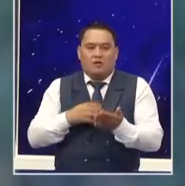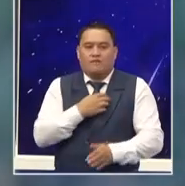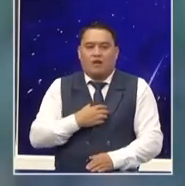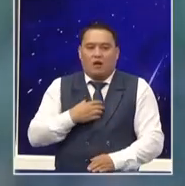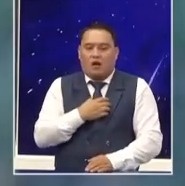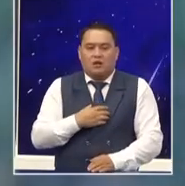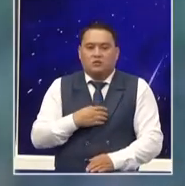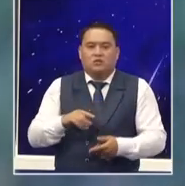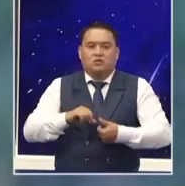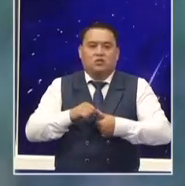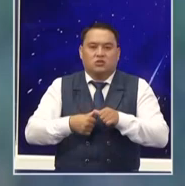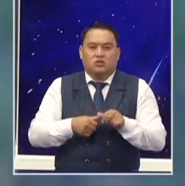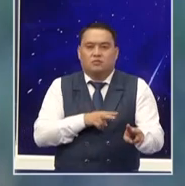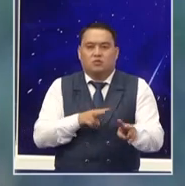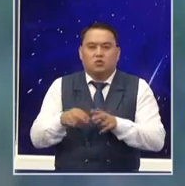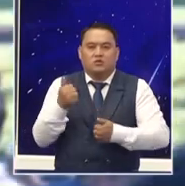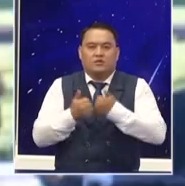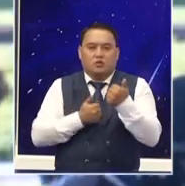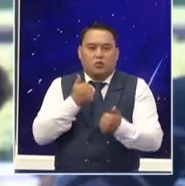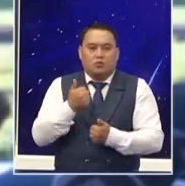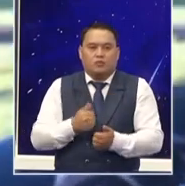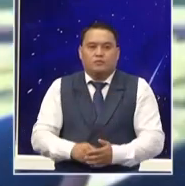сейчас основательно подготовиться к чемпионату страны.